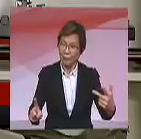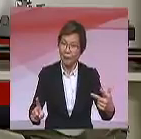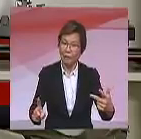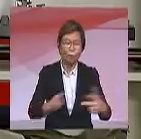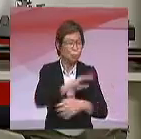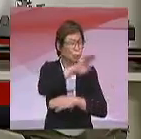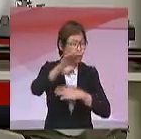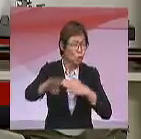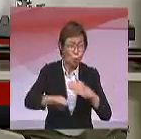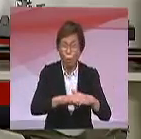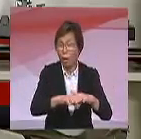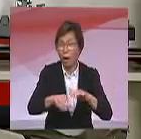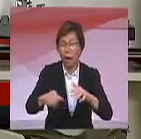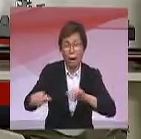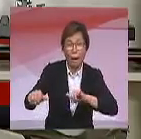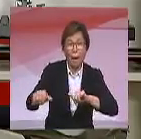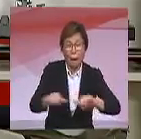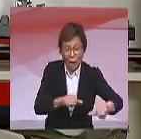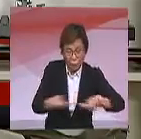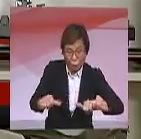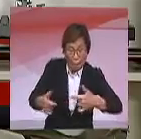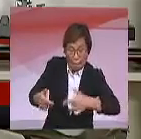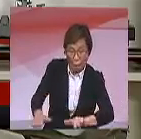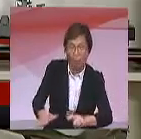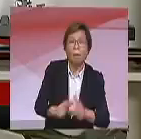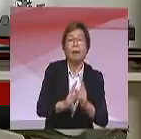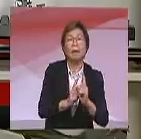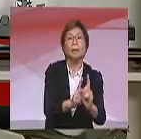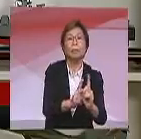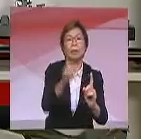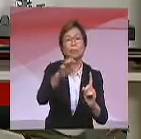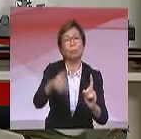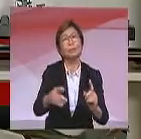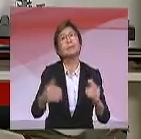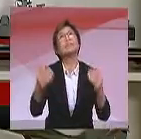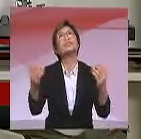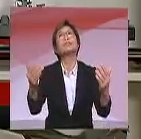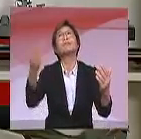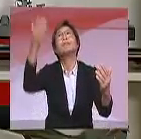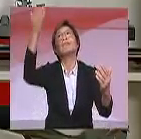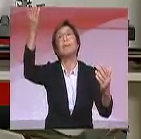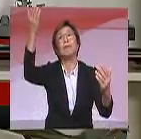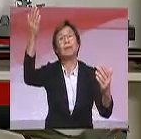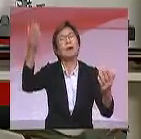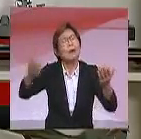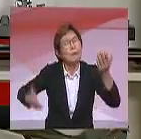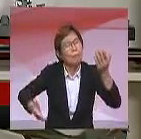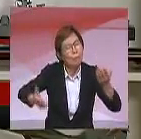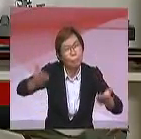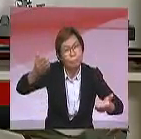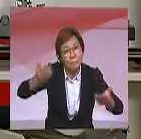setiap aktiviti-aktiviti yang dibenarkan, patuh kepada SOP, insya-Allah. Insya-Allah mungkin